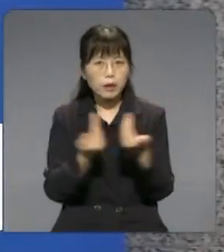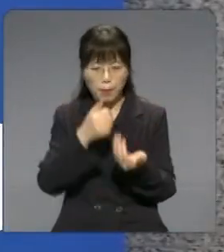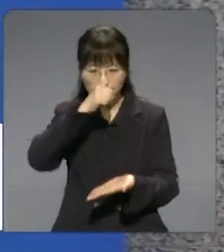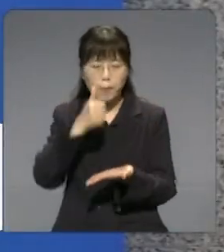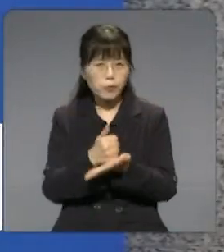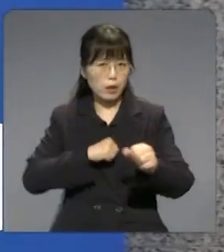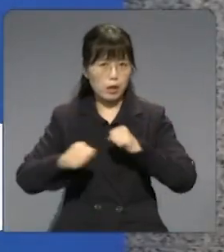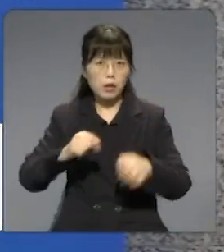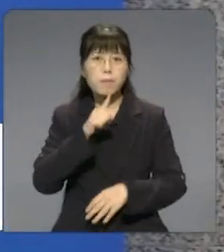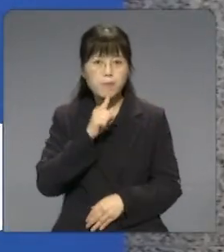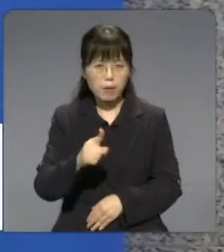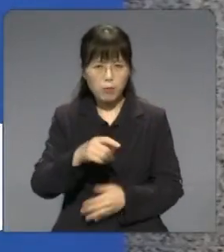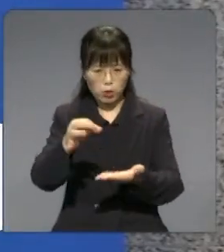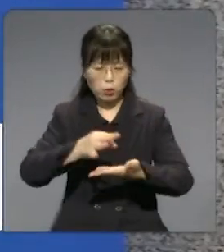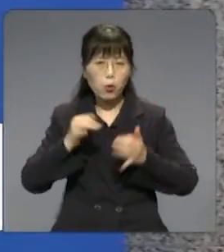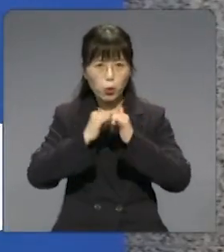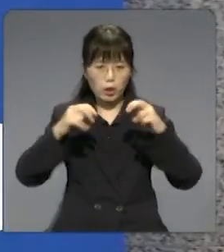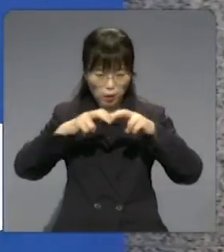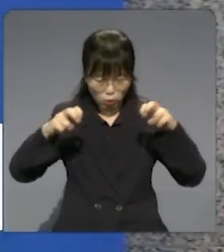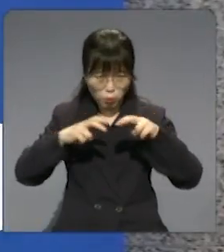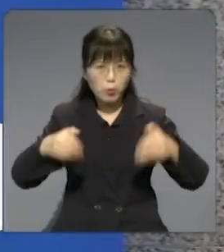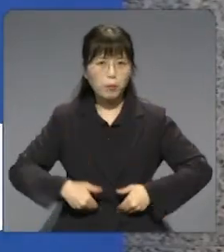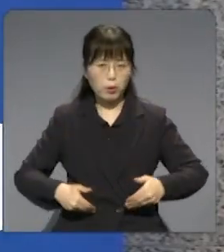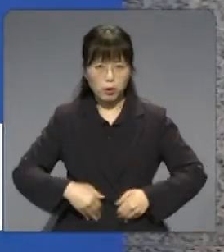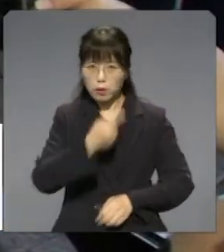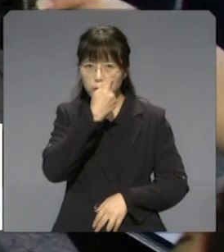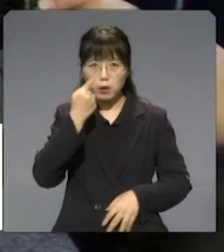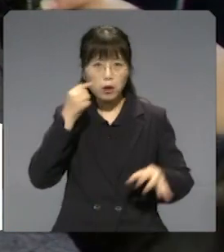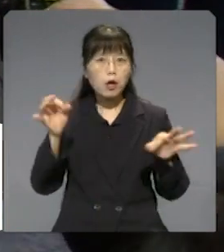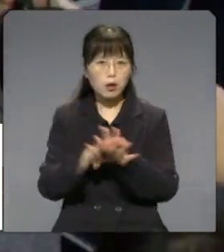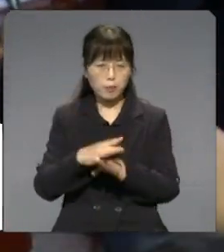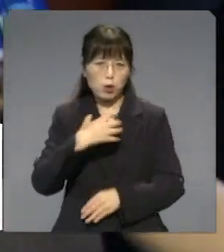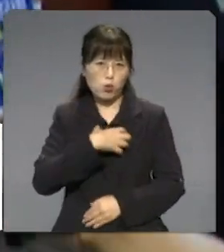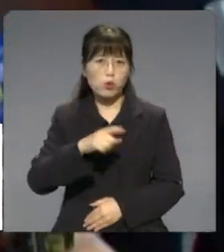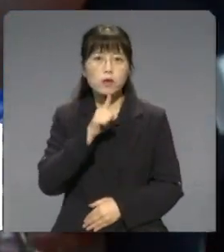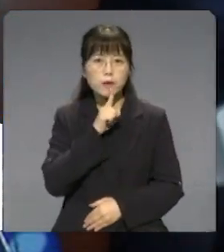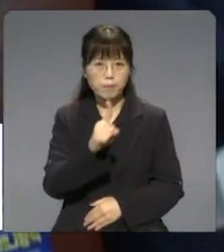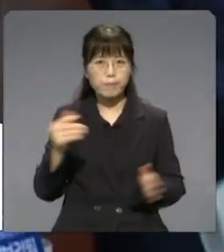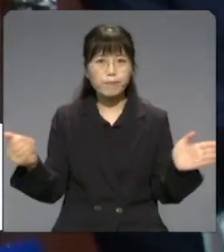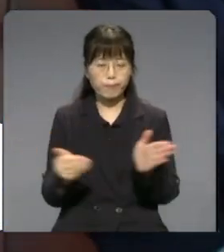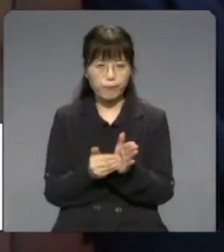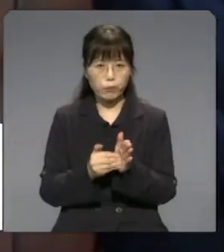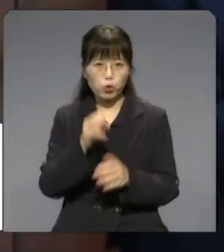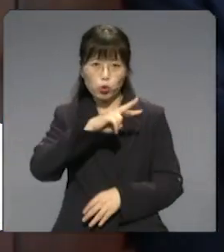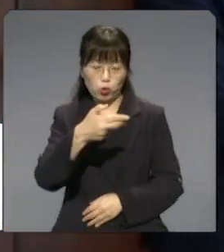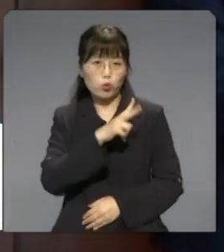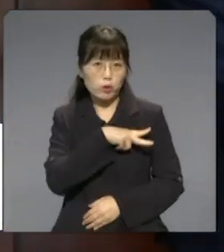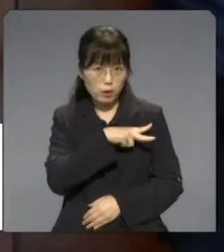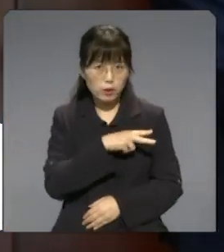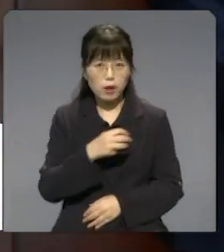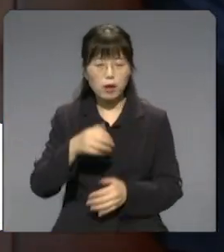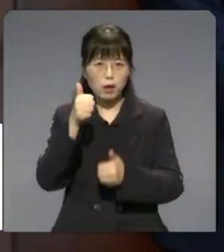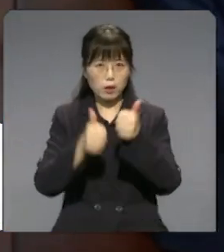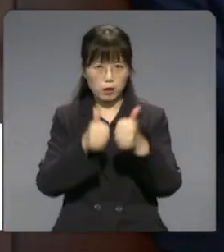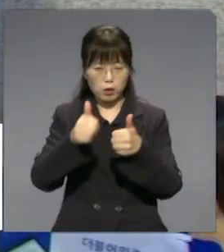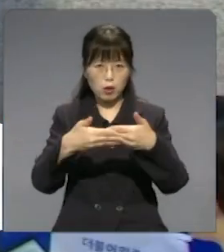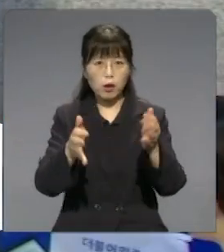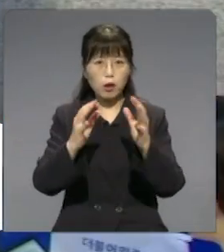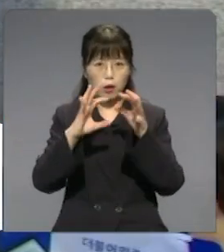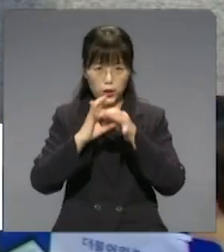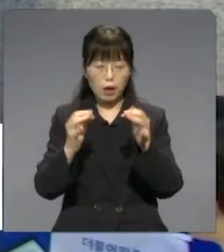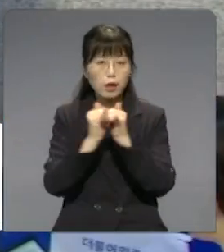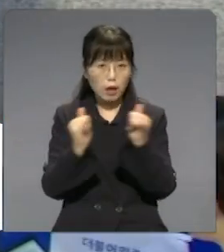범죄행위라며 수수자 규명 필요와 증거인멸 우려가 있다고 밝혔습니다 윤회관은 경선캠프